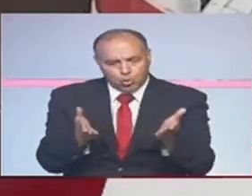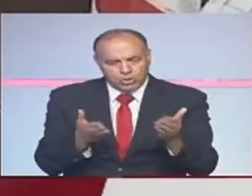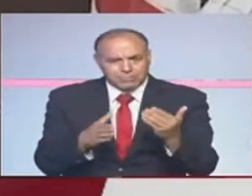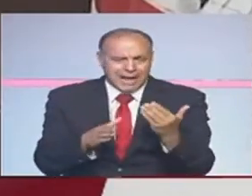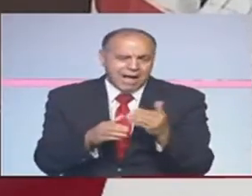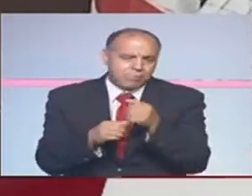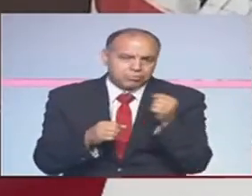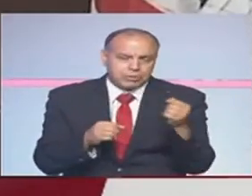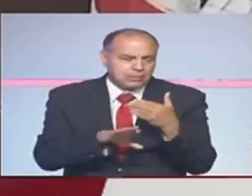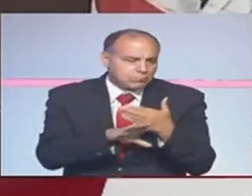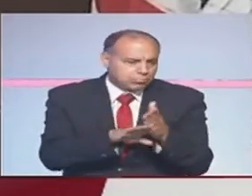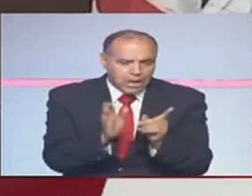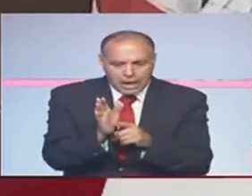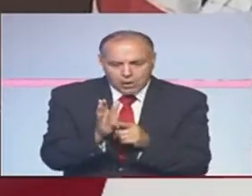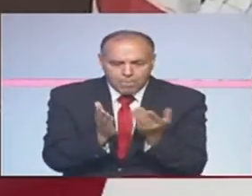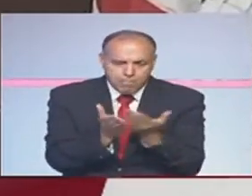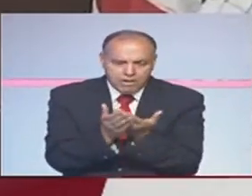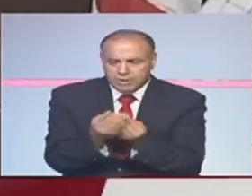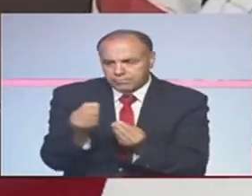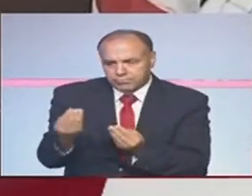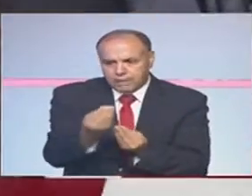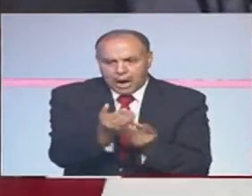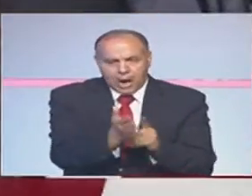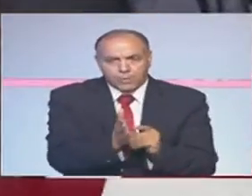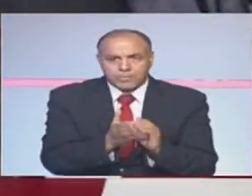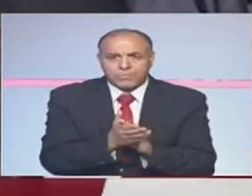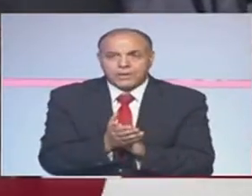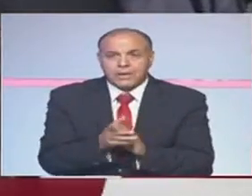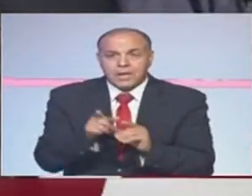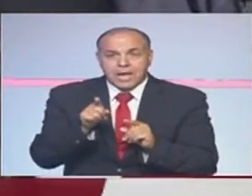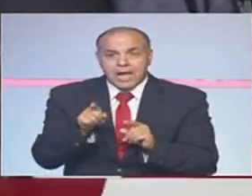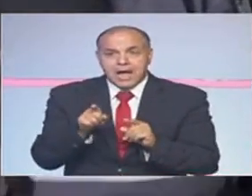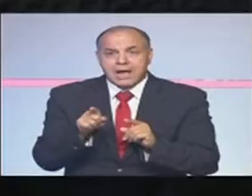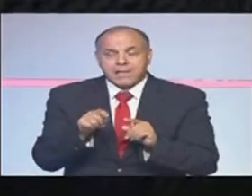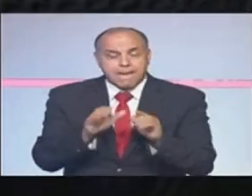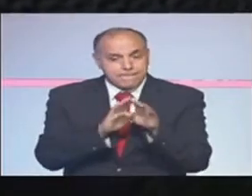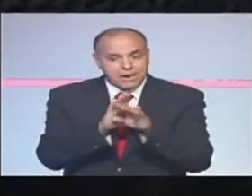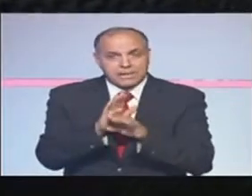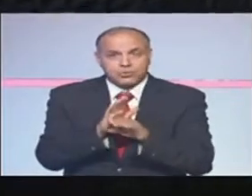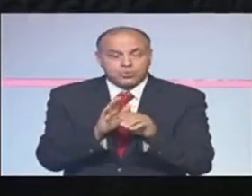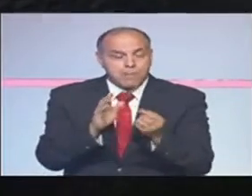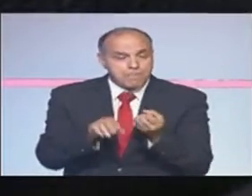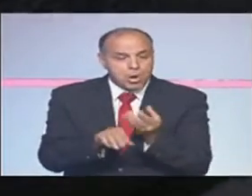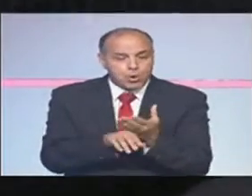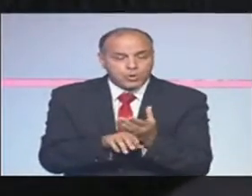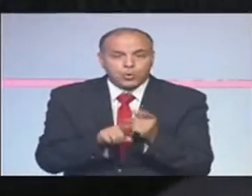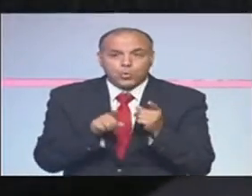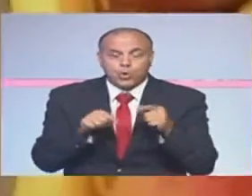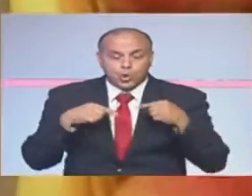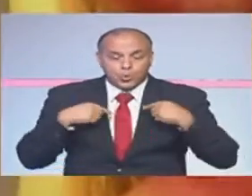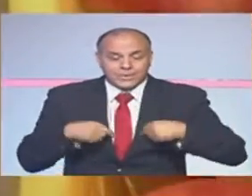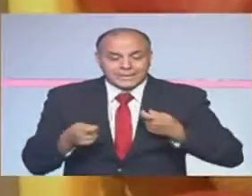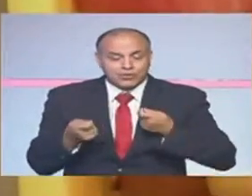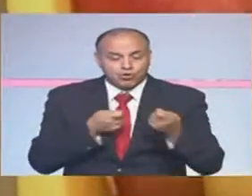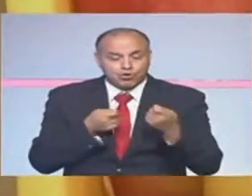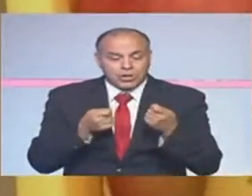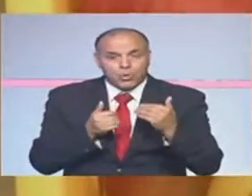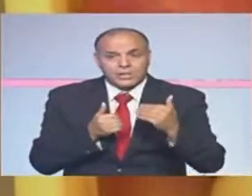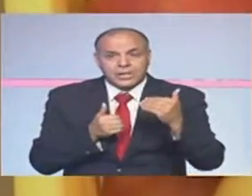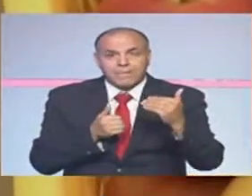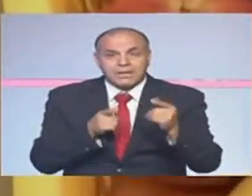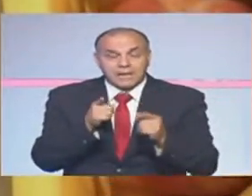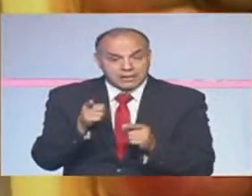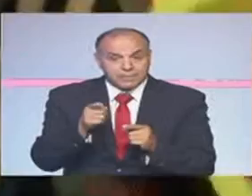اهم لاتمام الملفات المده القانونيه وتمكن هذه المنظومه المعلوماتيه مصالح وزاره التجاره وتنميه